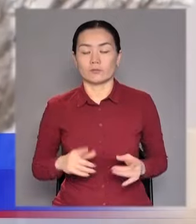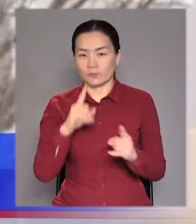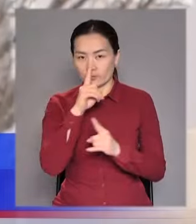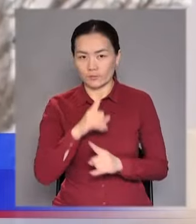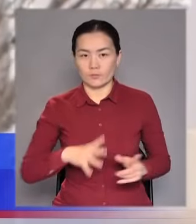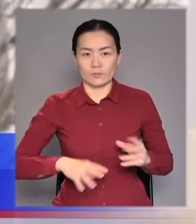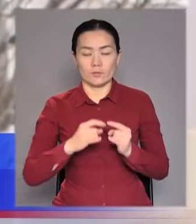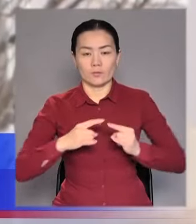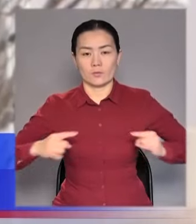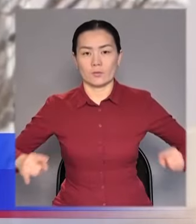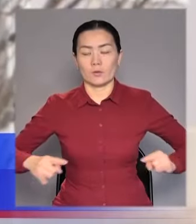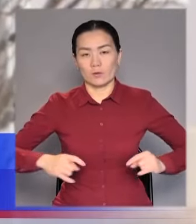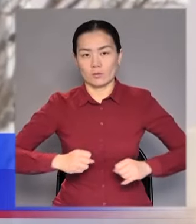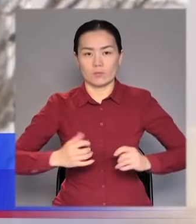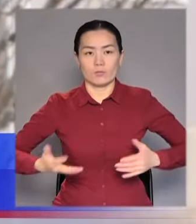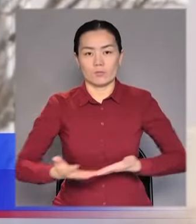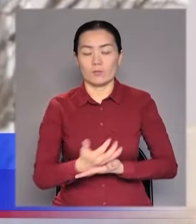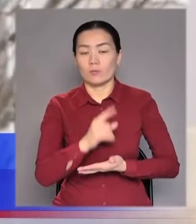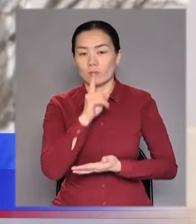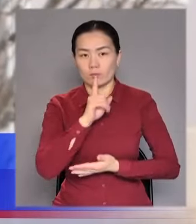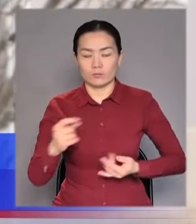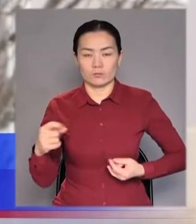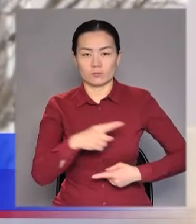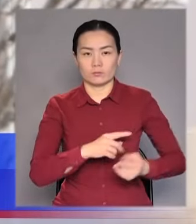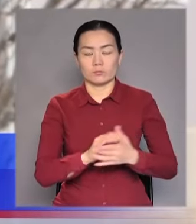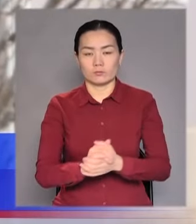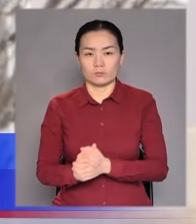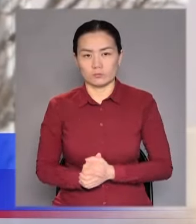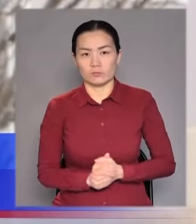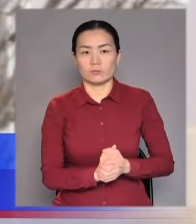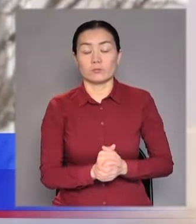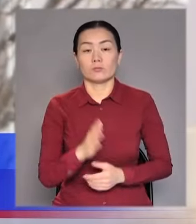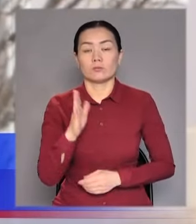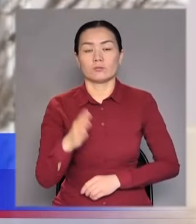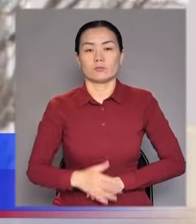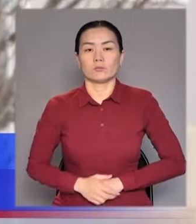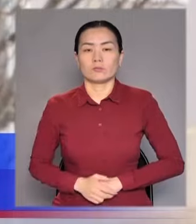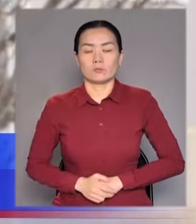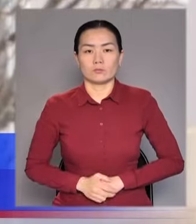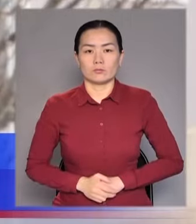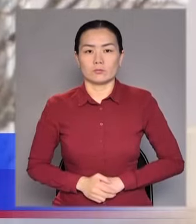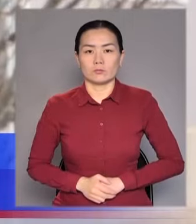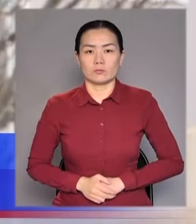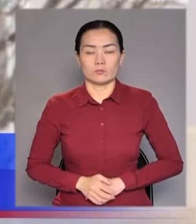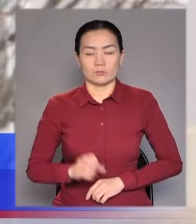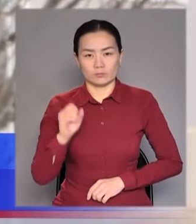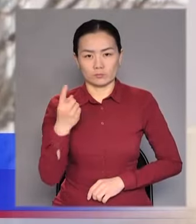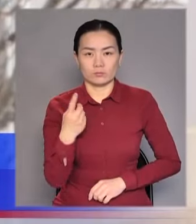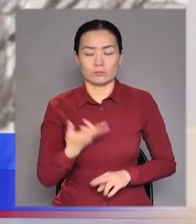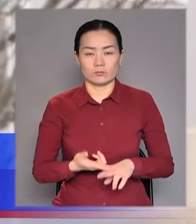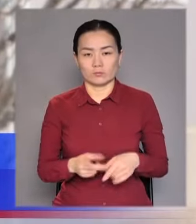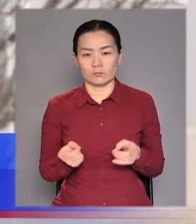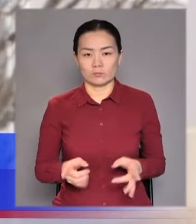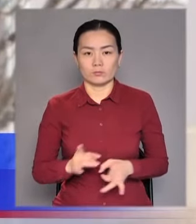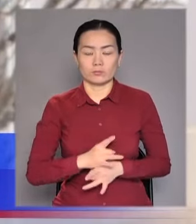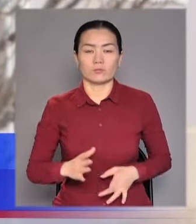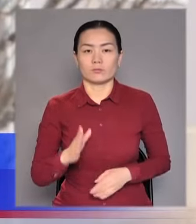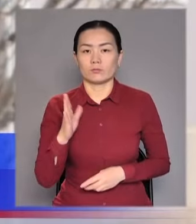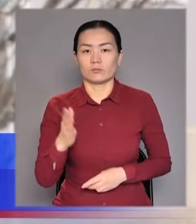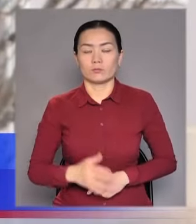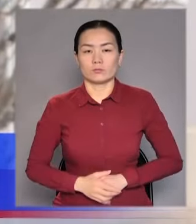şaqırılmaydı, jayılğan dastarxan jiyılmaydı. Adamlar bir-birine tüske deyin körsüp şığuğa tırsadı. Qısqası tüske deyin nağız meyramnın